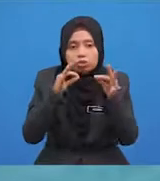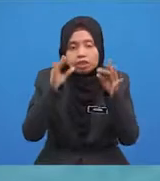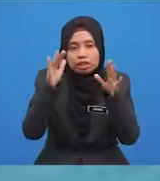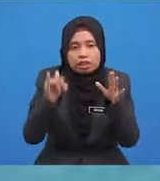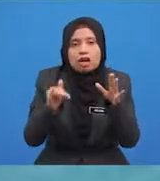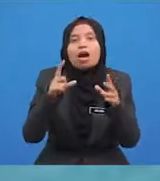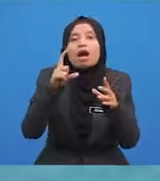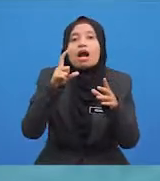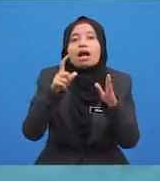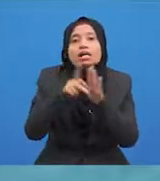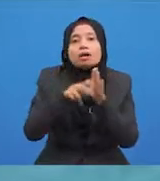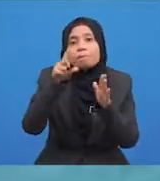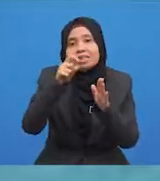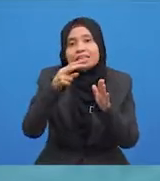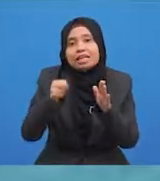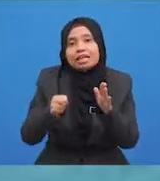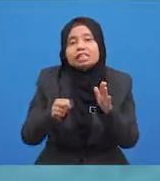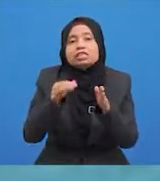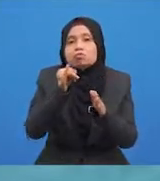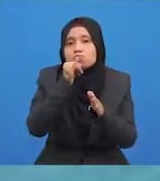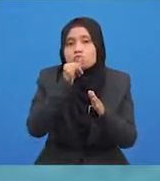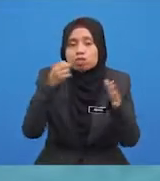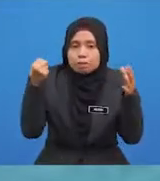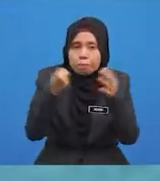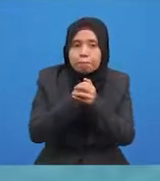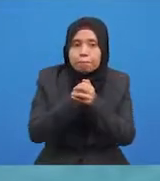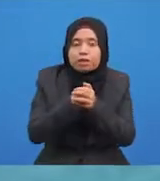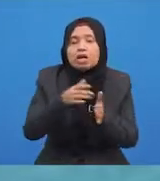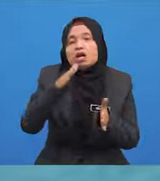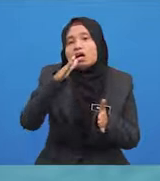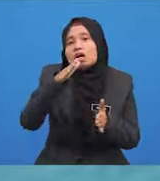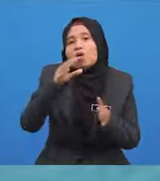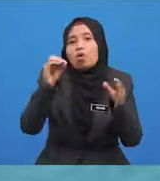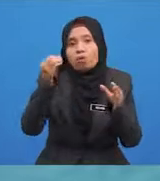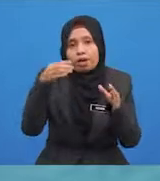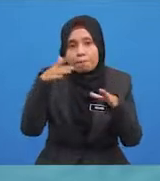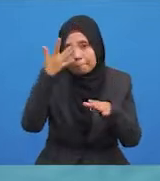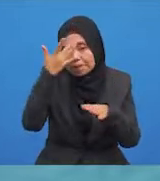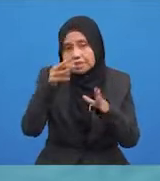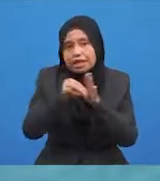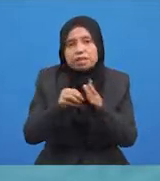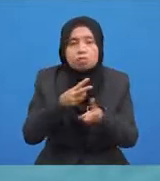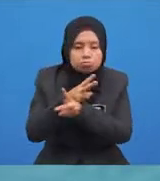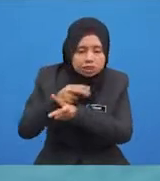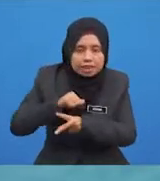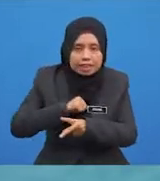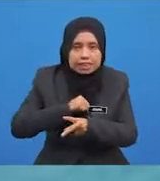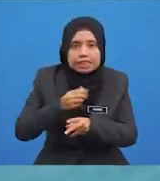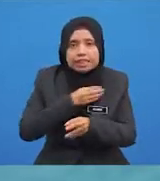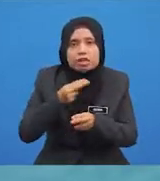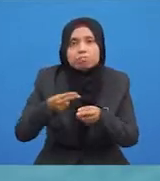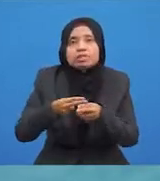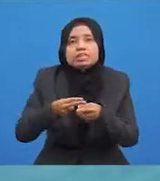ibu akibat dilanggar. Oren pandai menjaga diri dan berdisiplin